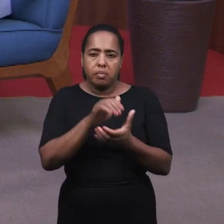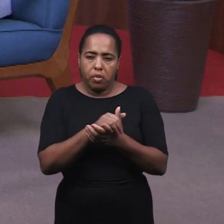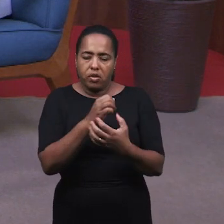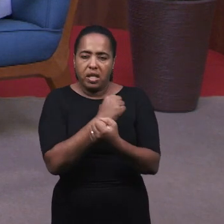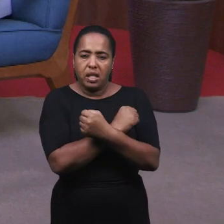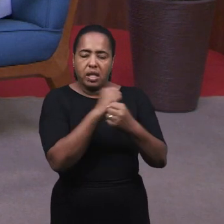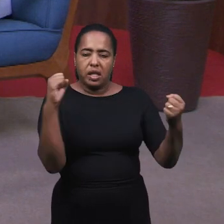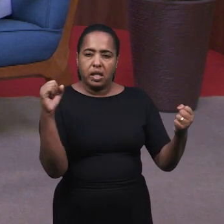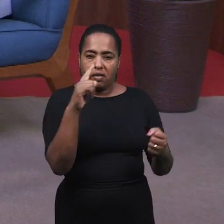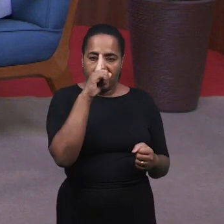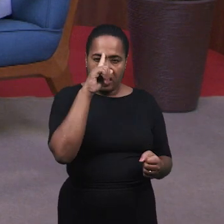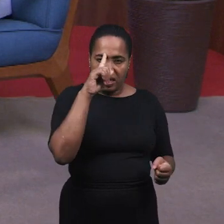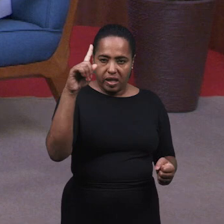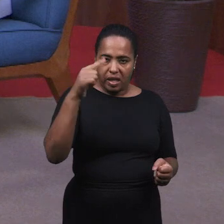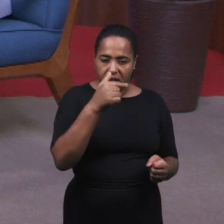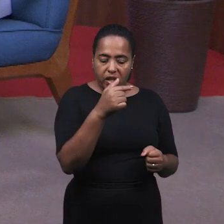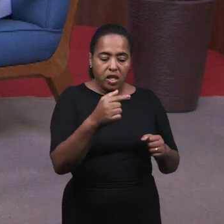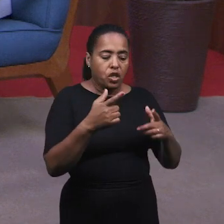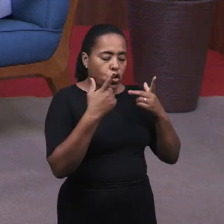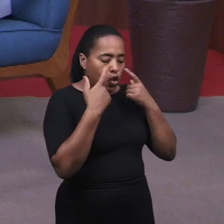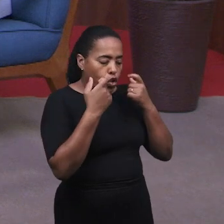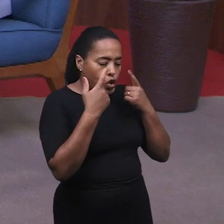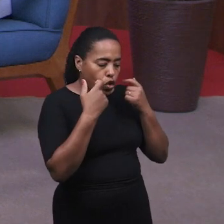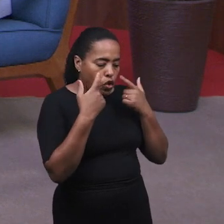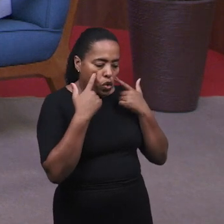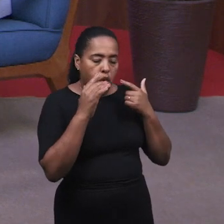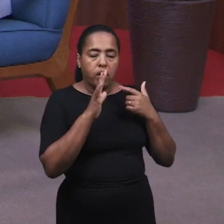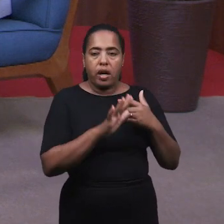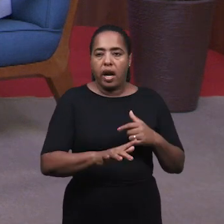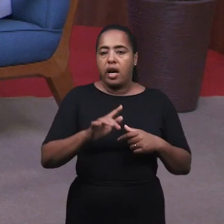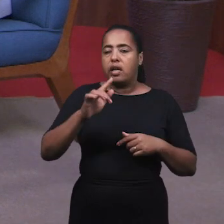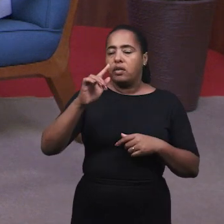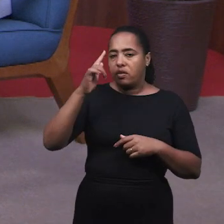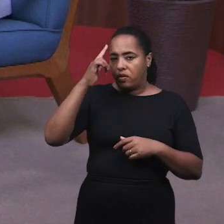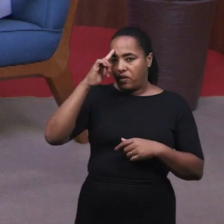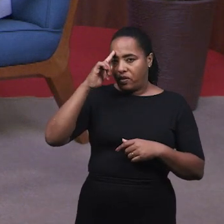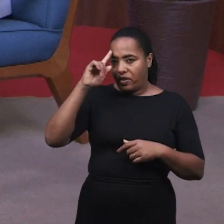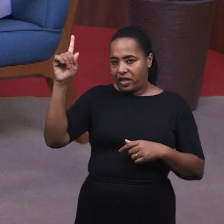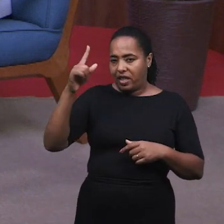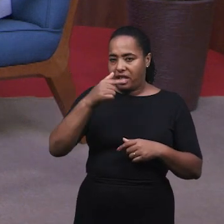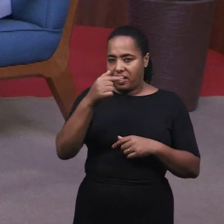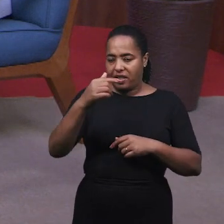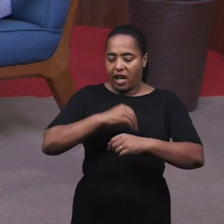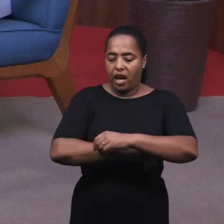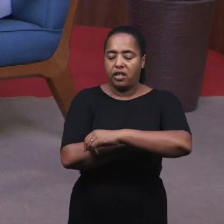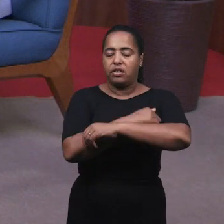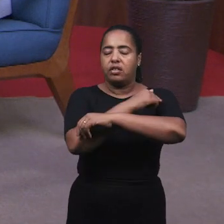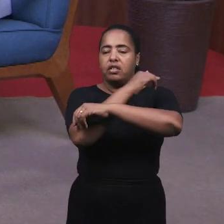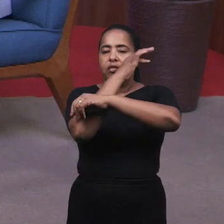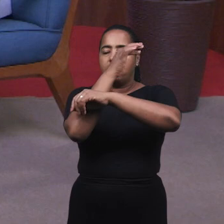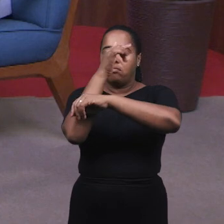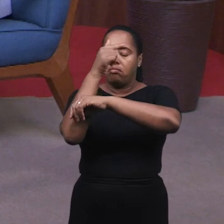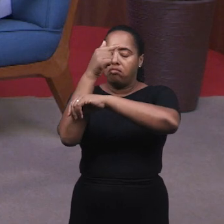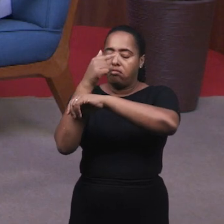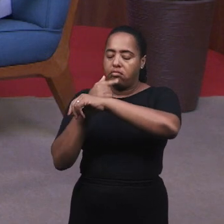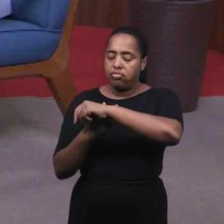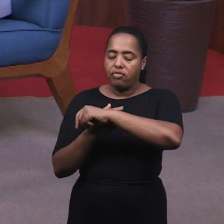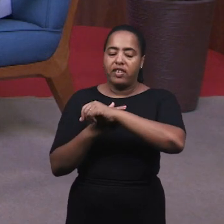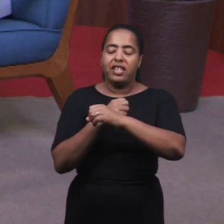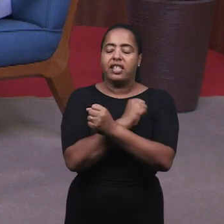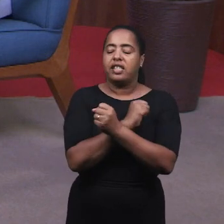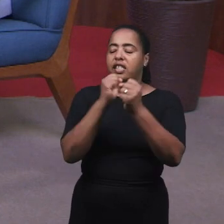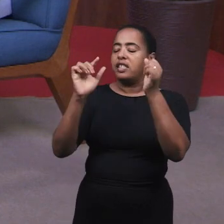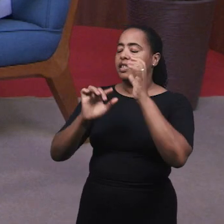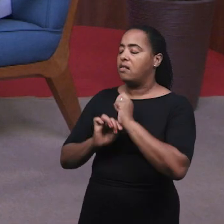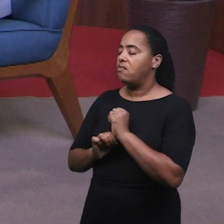au 7e jour, c'était déjà le coucher de soleil, Samson a déchiffré, il est révélé à elle, et là, il a